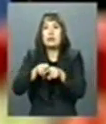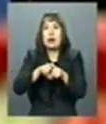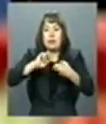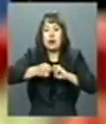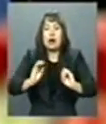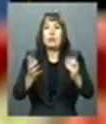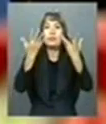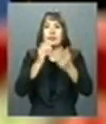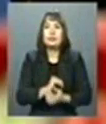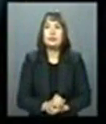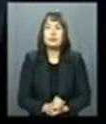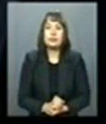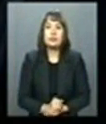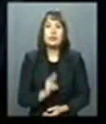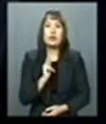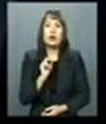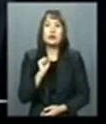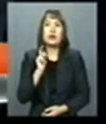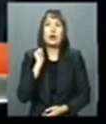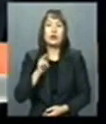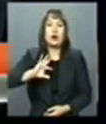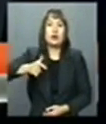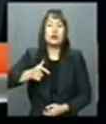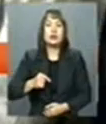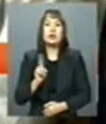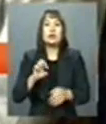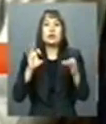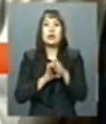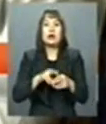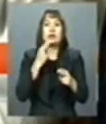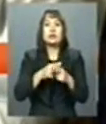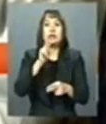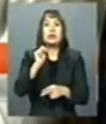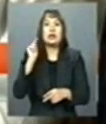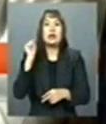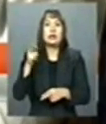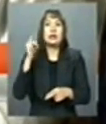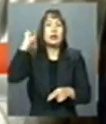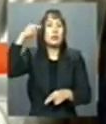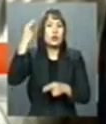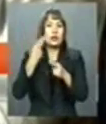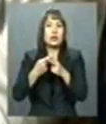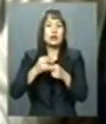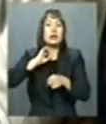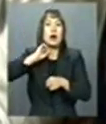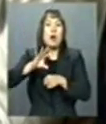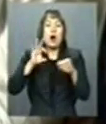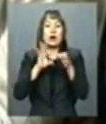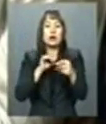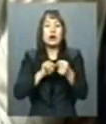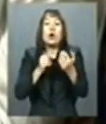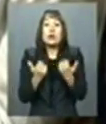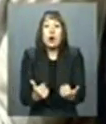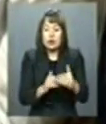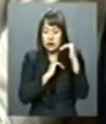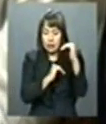ำกับทางกสทช.ทั้งพันเอกณทีสุกลรัตน์และนางสาวสุพิญญากลางนรงค์ต่างยืนยันว่าอยู่ระหว่างการกำหนดกฎ